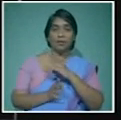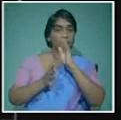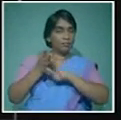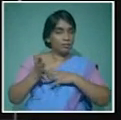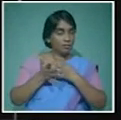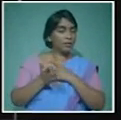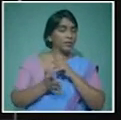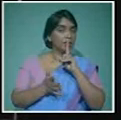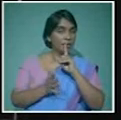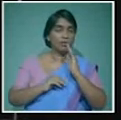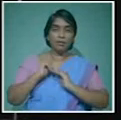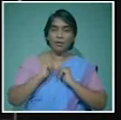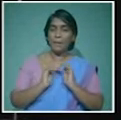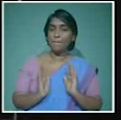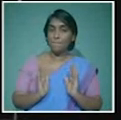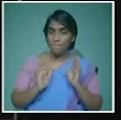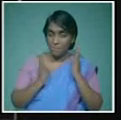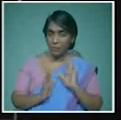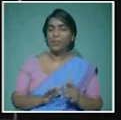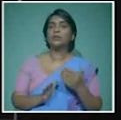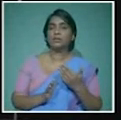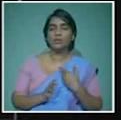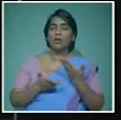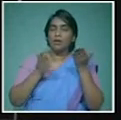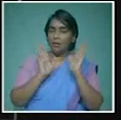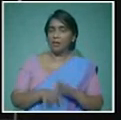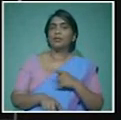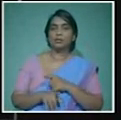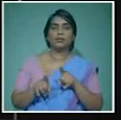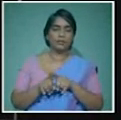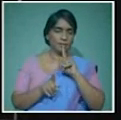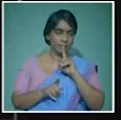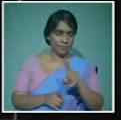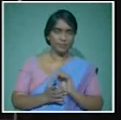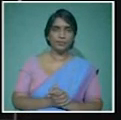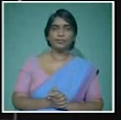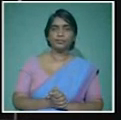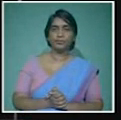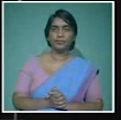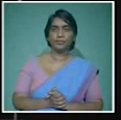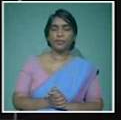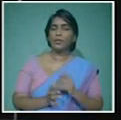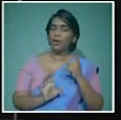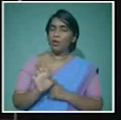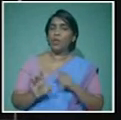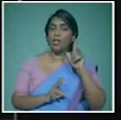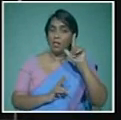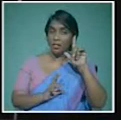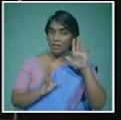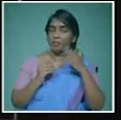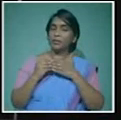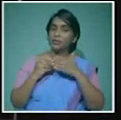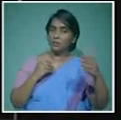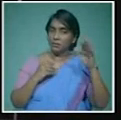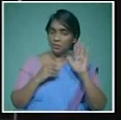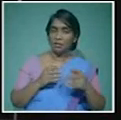අයවැයෙහි සඳහන් කරුණු ක්‍රියාත්මක කිරීම තමයි අවසානයට වැදගත්. දෙකක කාලයක් තියෙනවා. අවුරුදු 75ක් මුළුල්ලේ